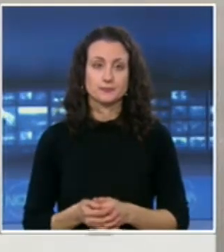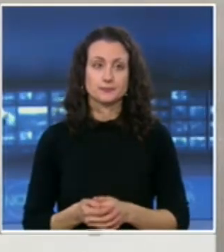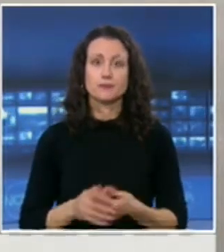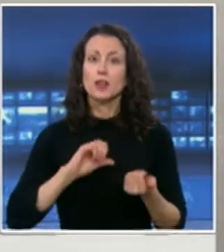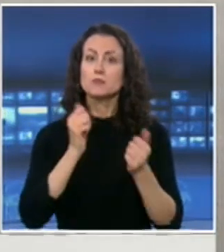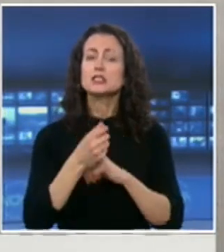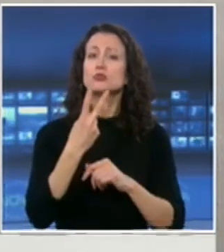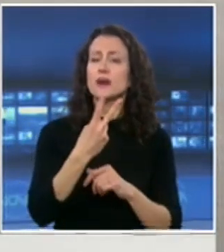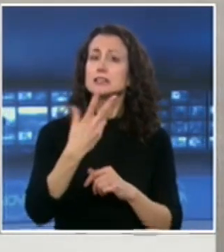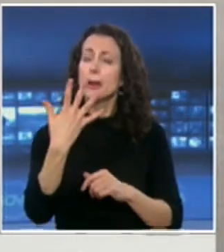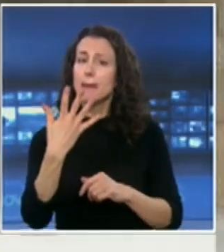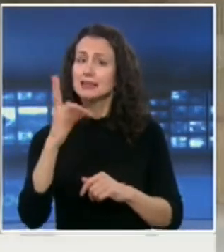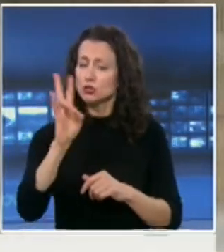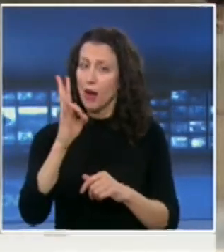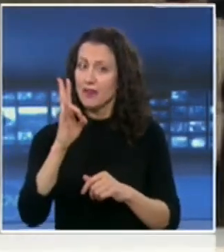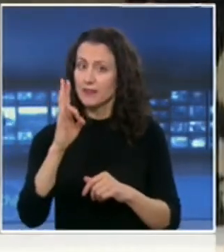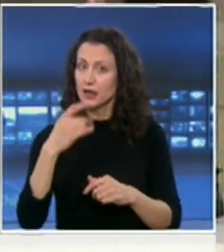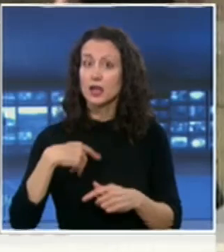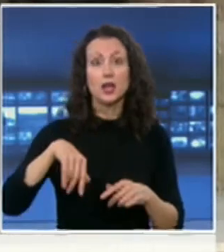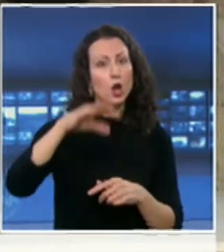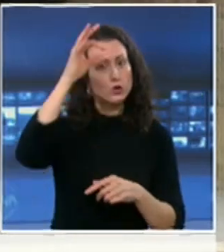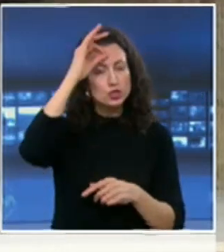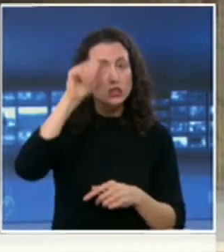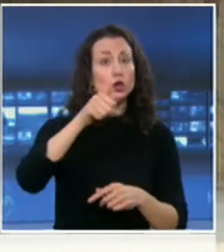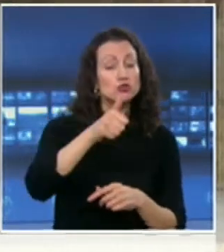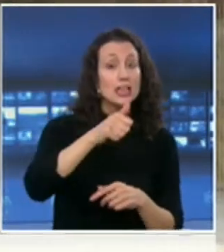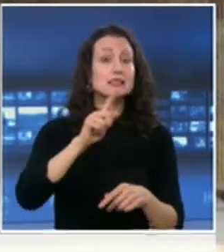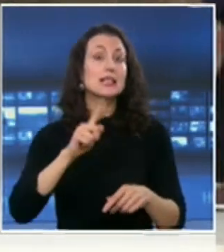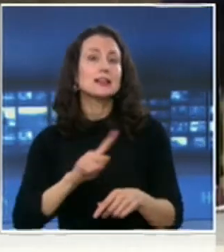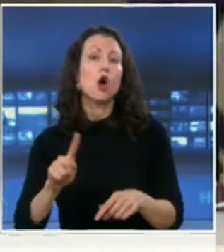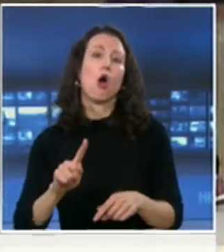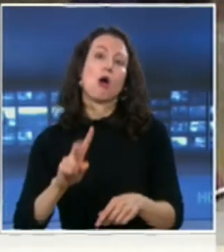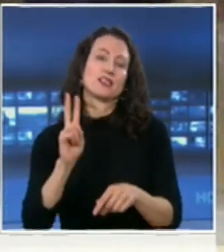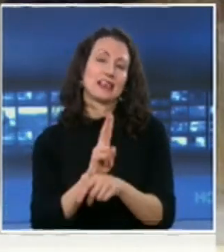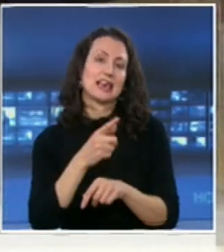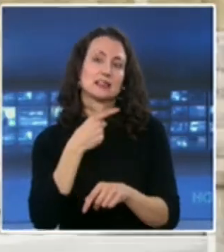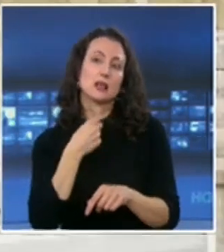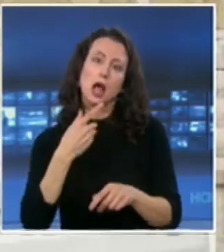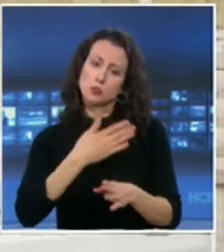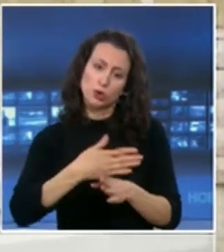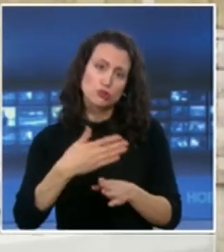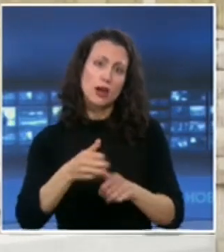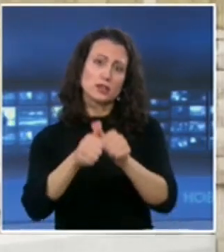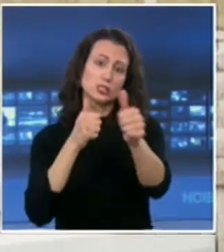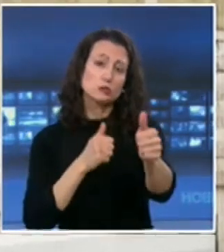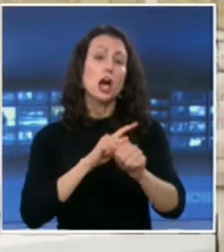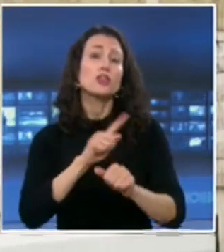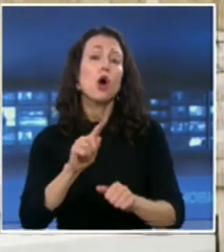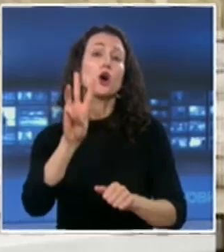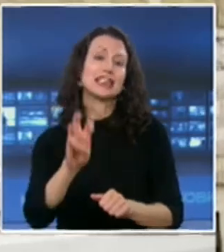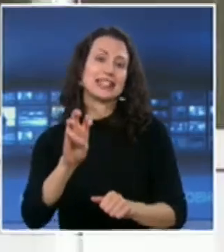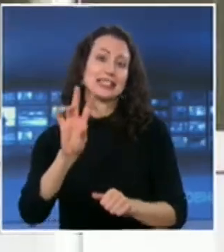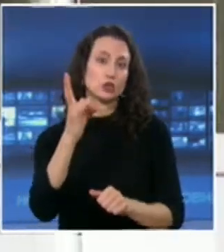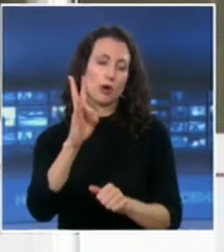Вместо до 25 ноември, учениците от 6 до 12 клас Бургас да продължат да се обучават дистанционно до 30 ноември. Предложението